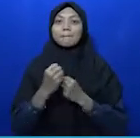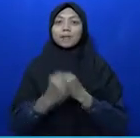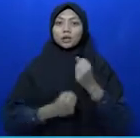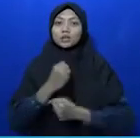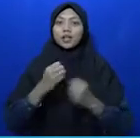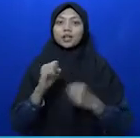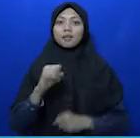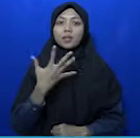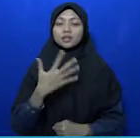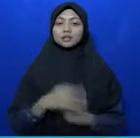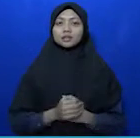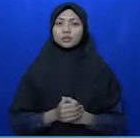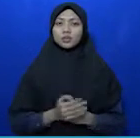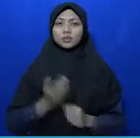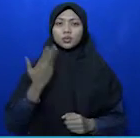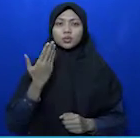selama 50 tahun